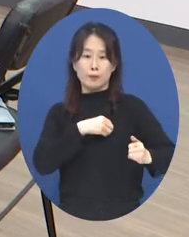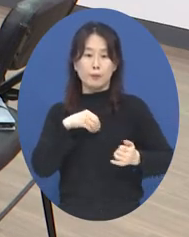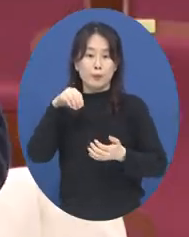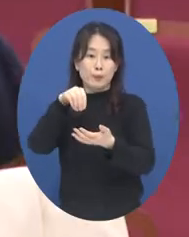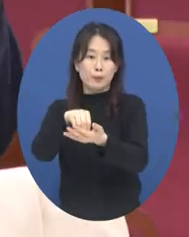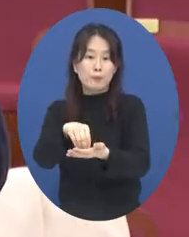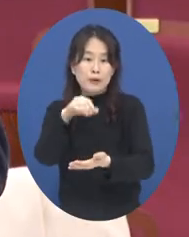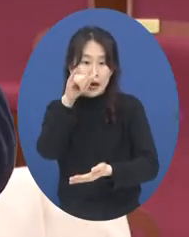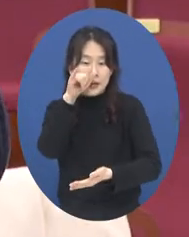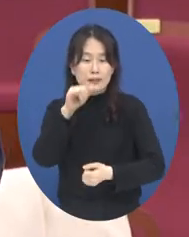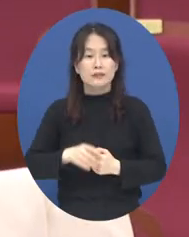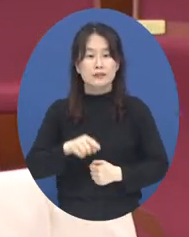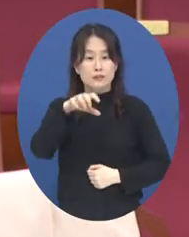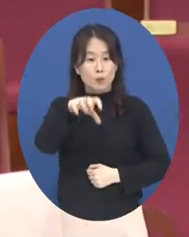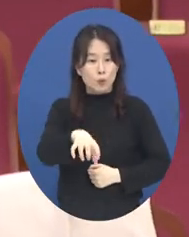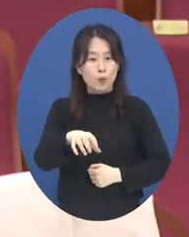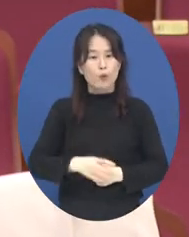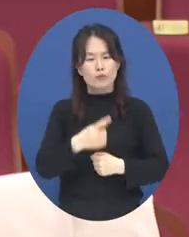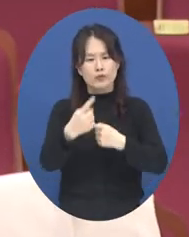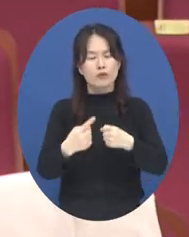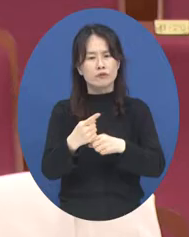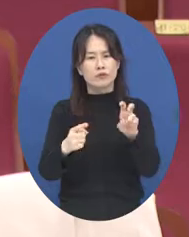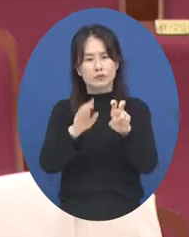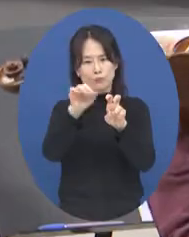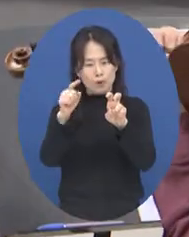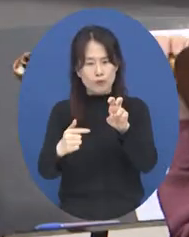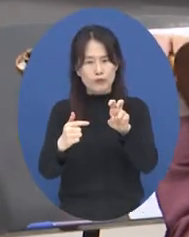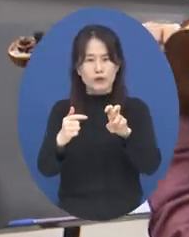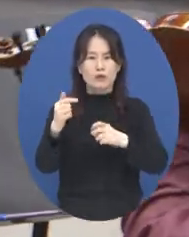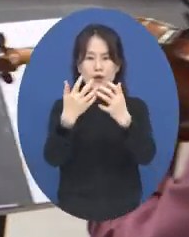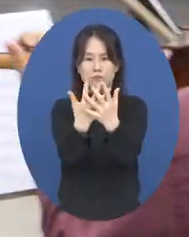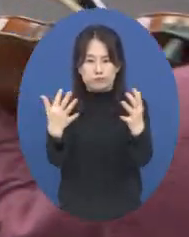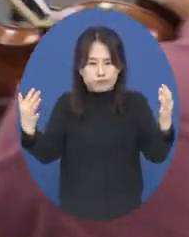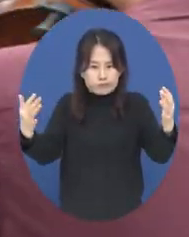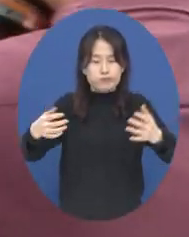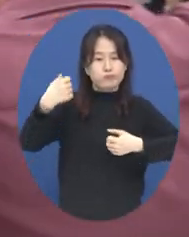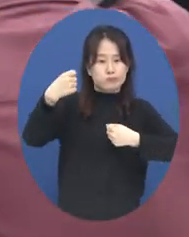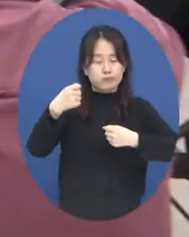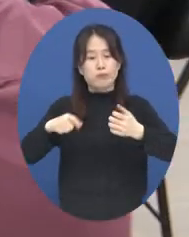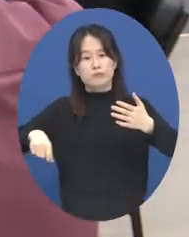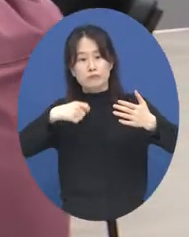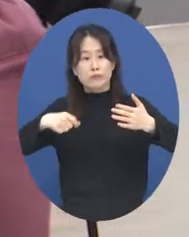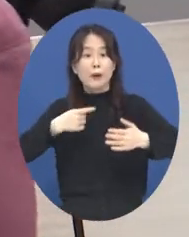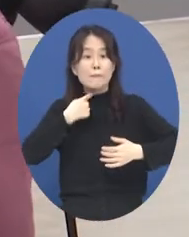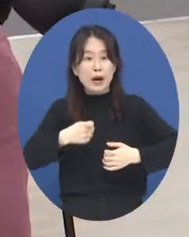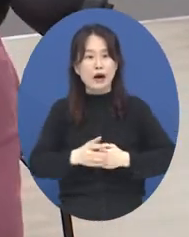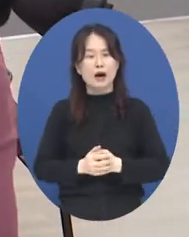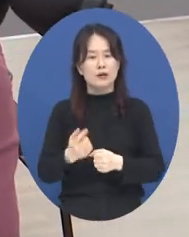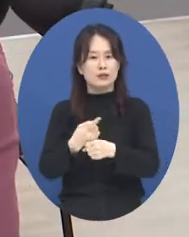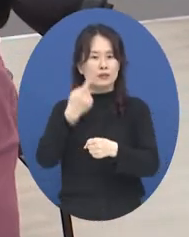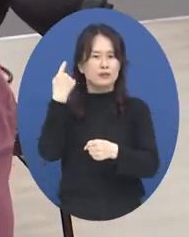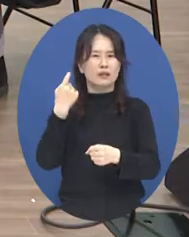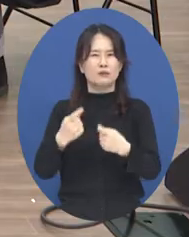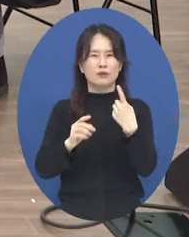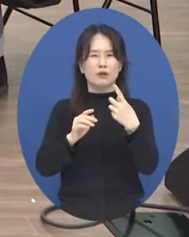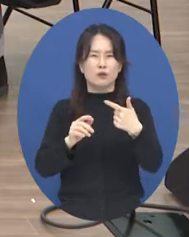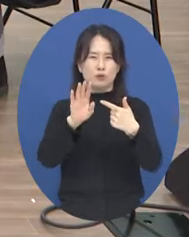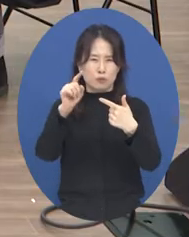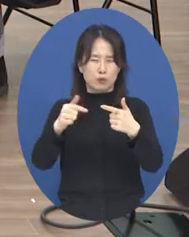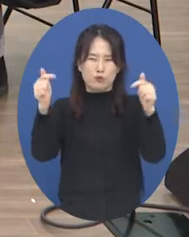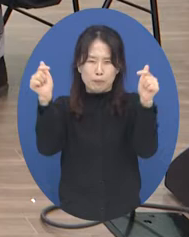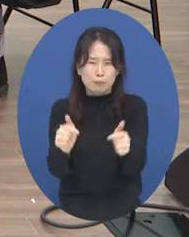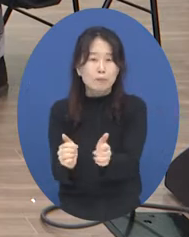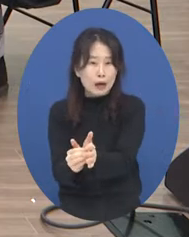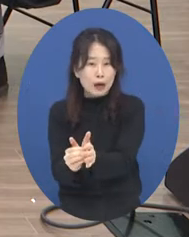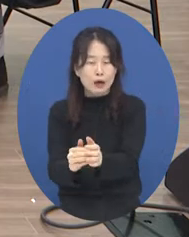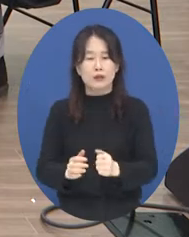오케스트라는 일련의 20번 넘게 관계가 앞에서도 보면 이 지난 앤 코나 1 그 탓에 6번으로 줄었습니다 0 10에